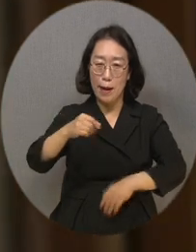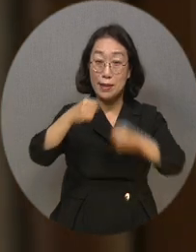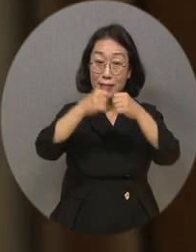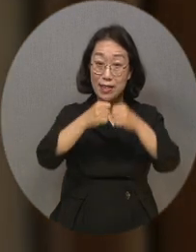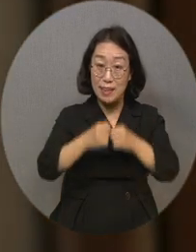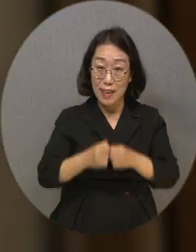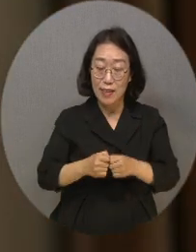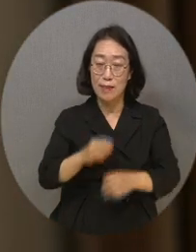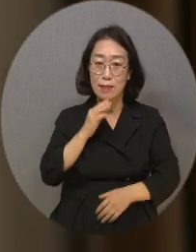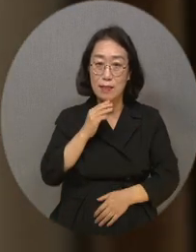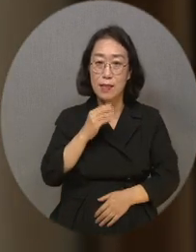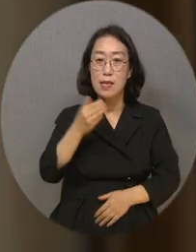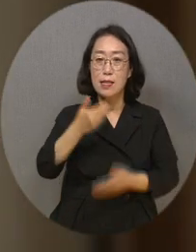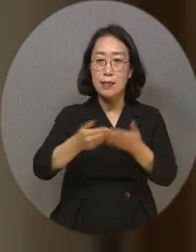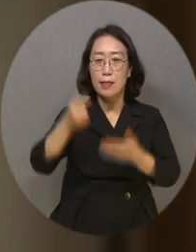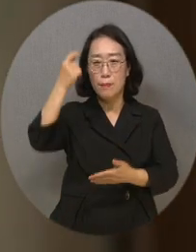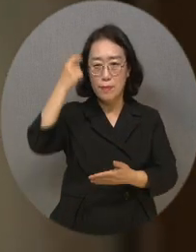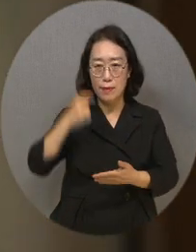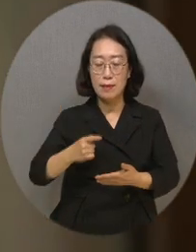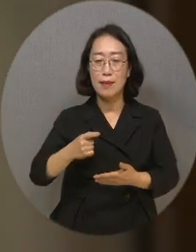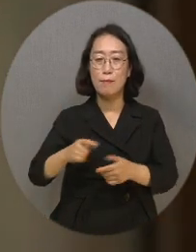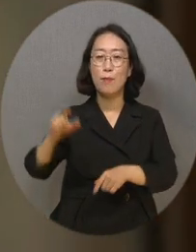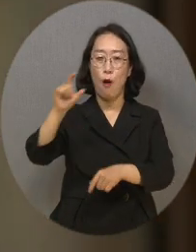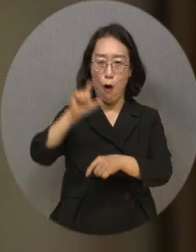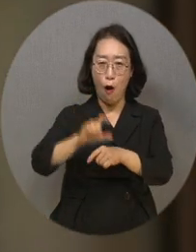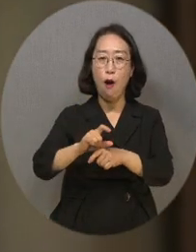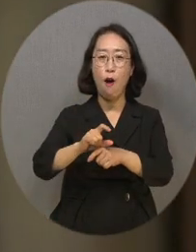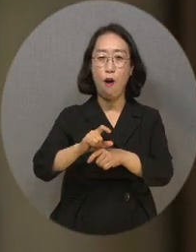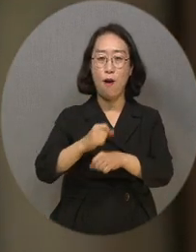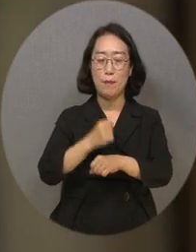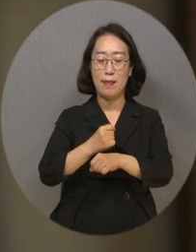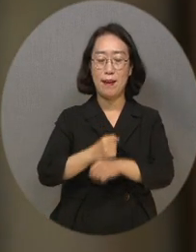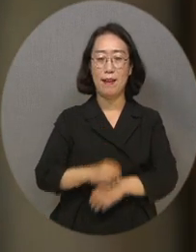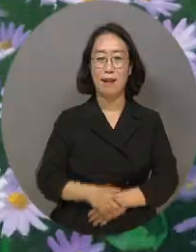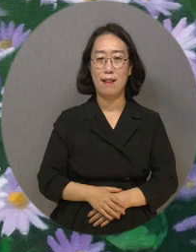통해 회화적인 느낌을 가미합니다.